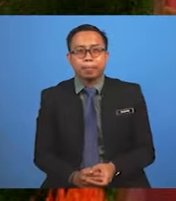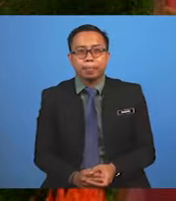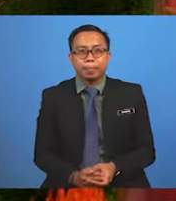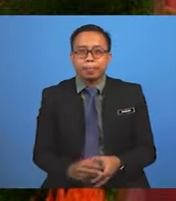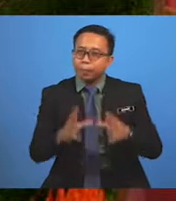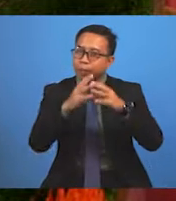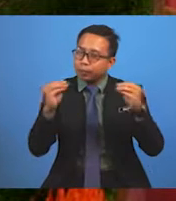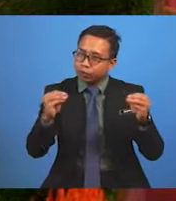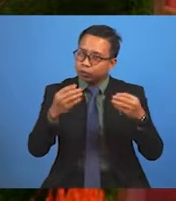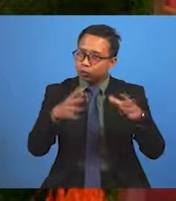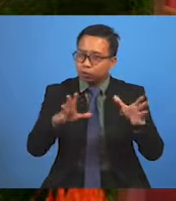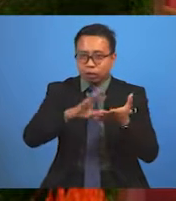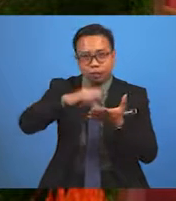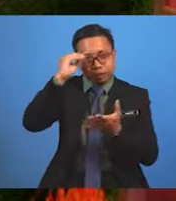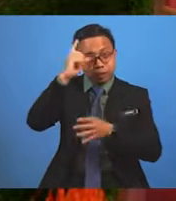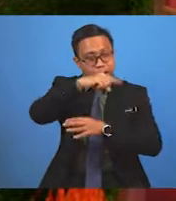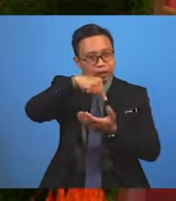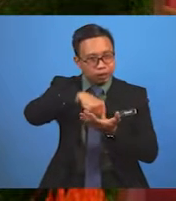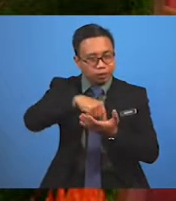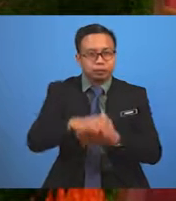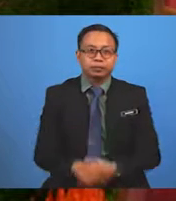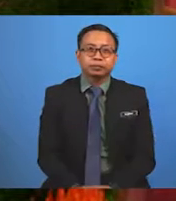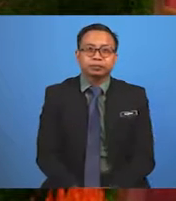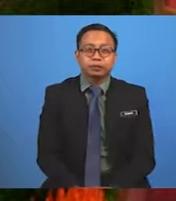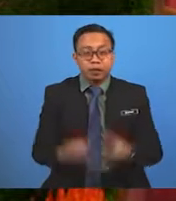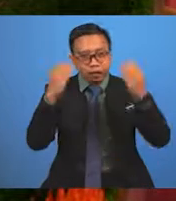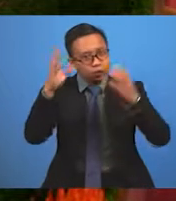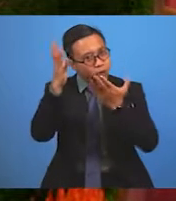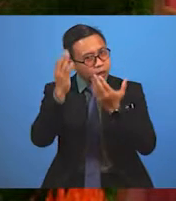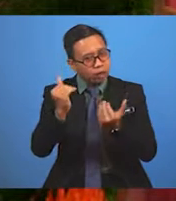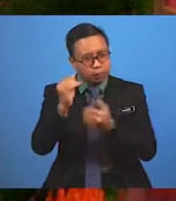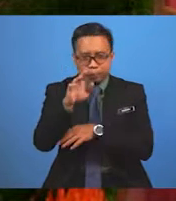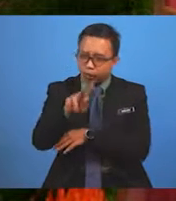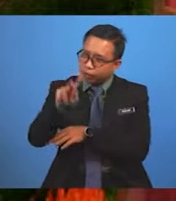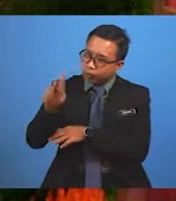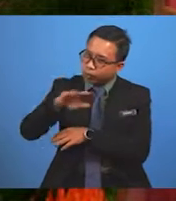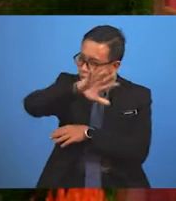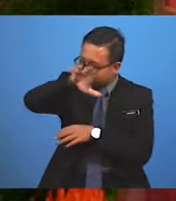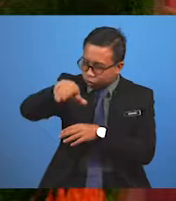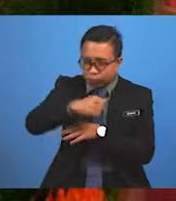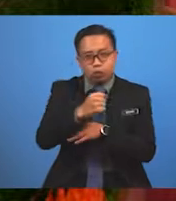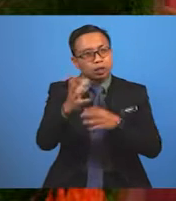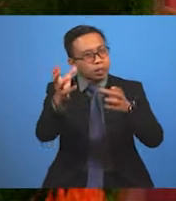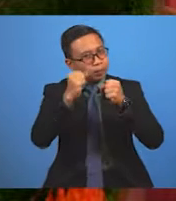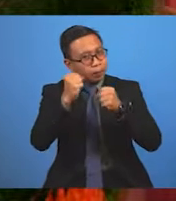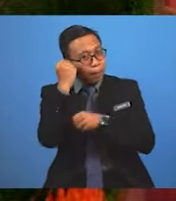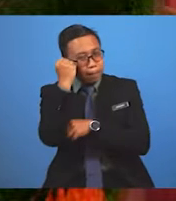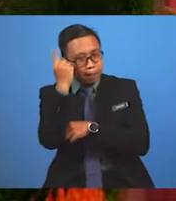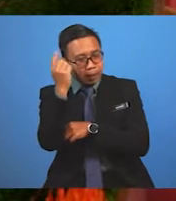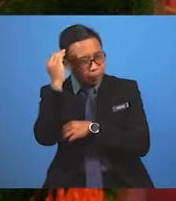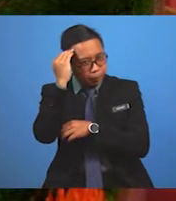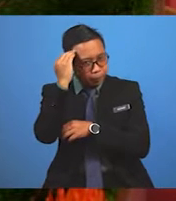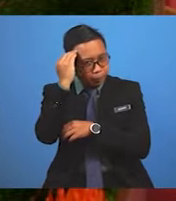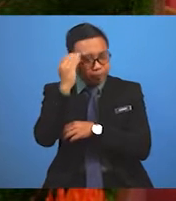Tamat sudah kupasan topik kita pada hari ini. Cikgu harap pelajar-pelajar semua dapat memahami dan